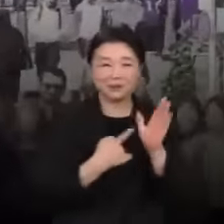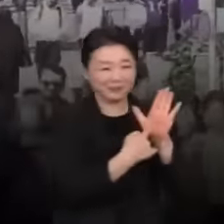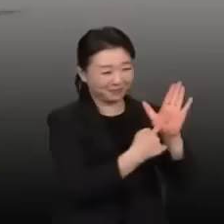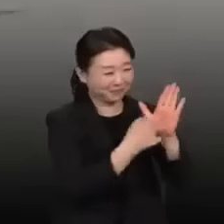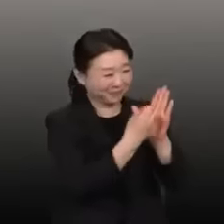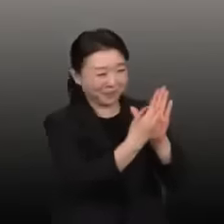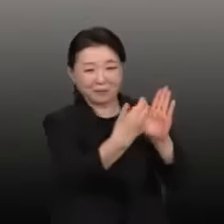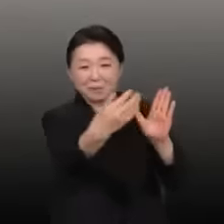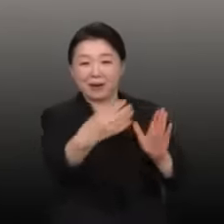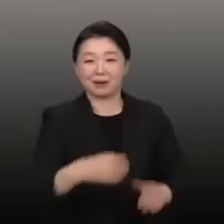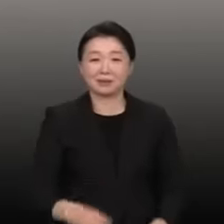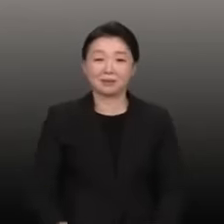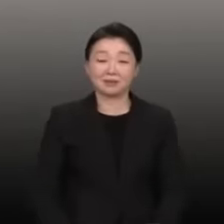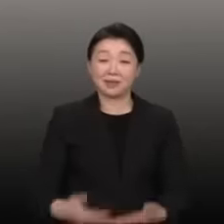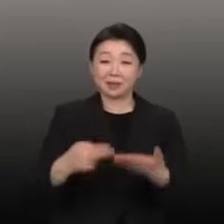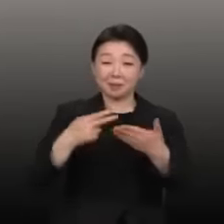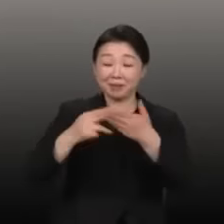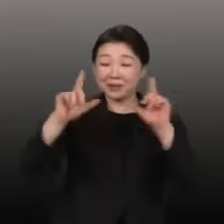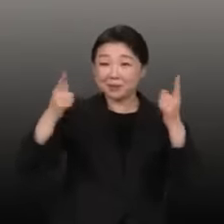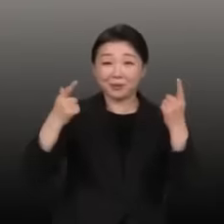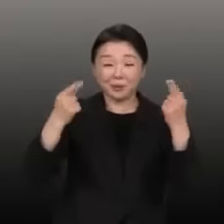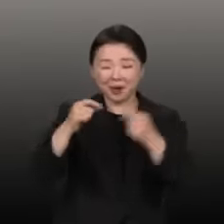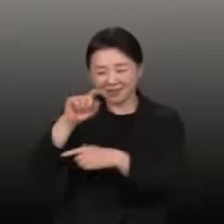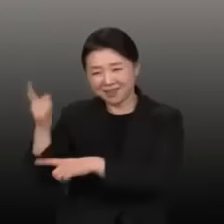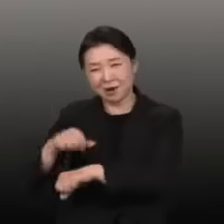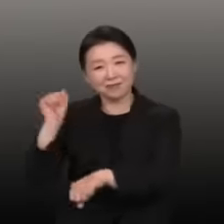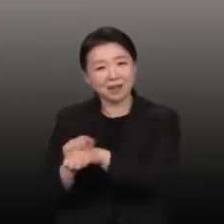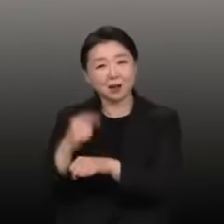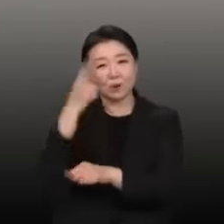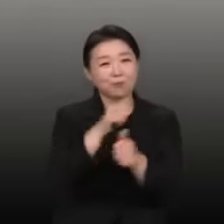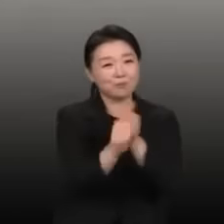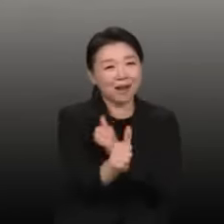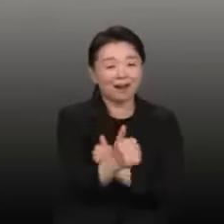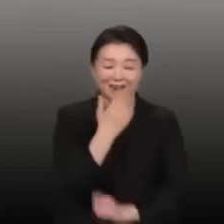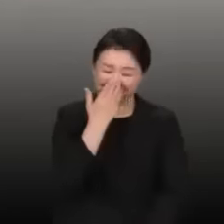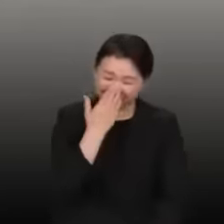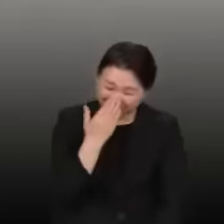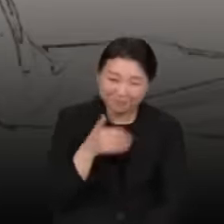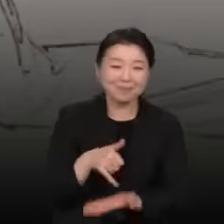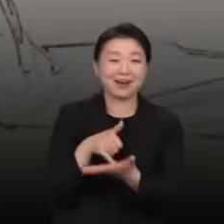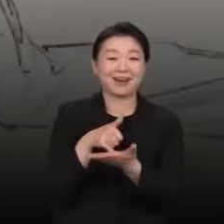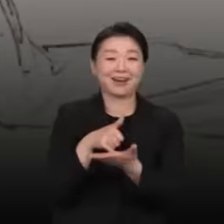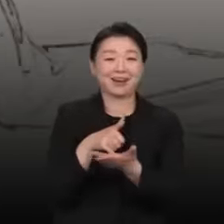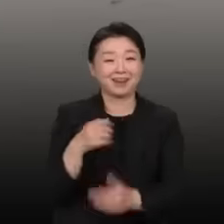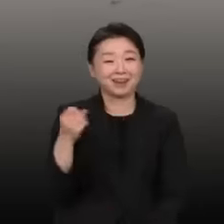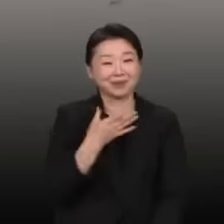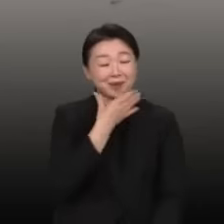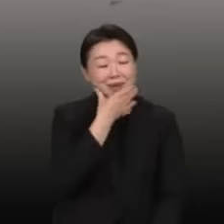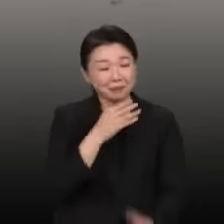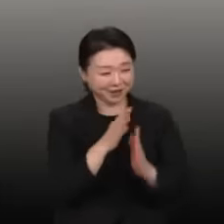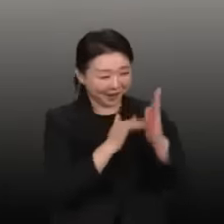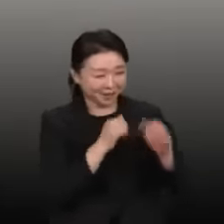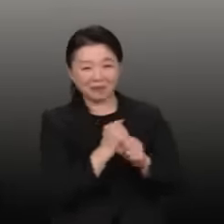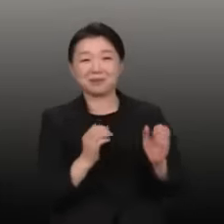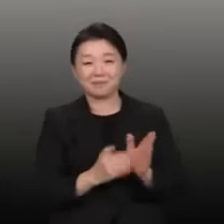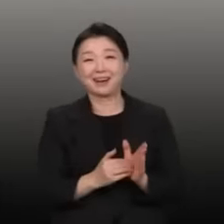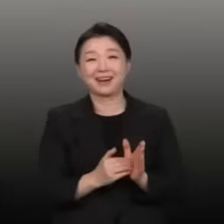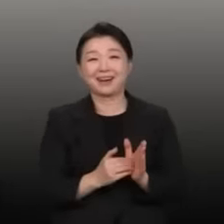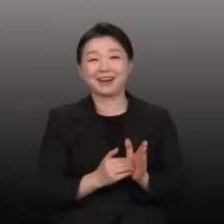됐습니다. 만화 주인공 같은 야구 실력에 잘생긴 외모와 겸손한 품성, 여기에 행복한 가정까지 꾸린